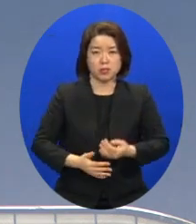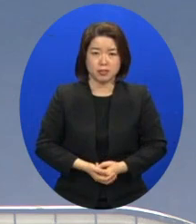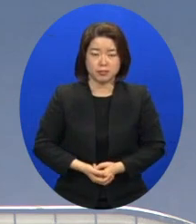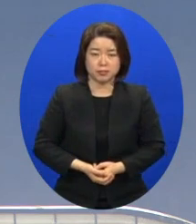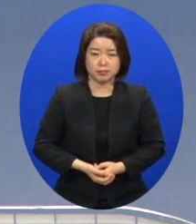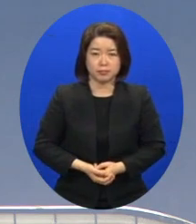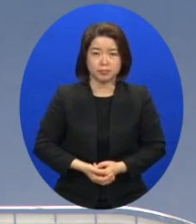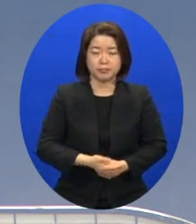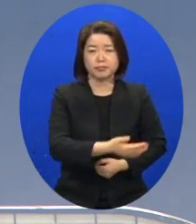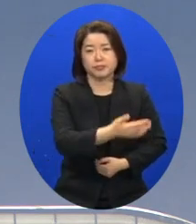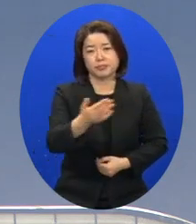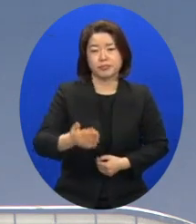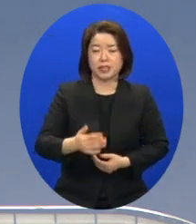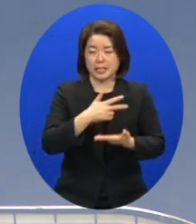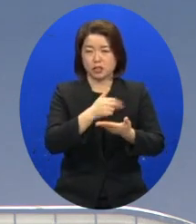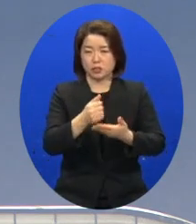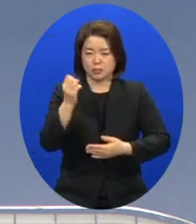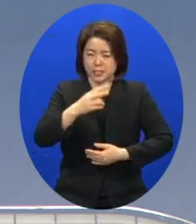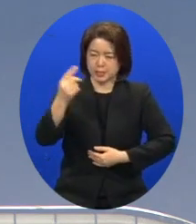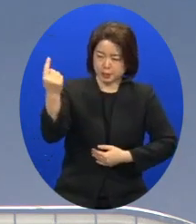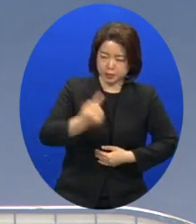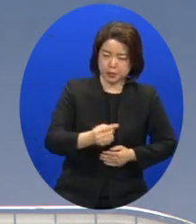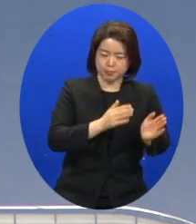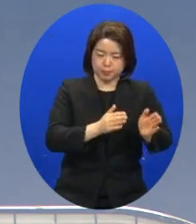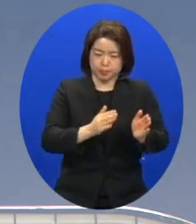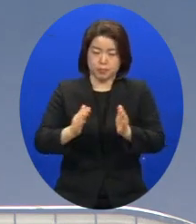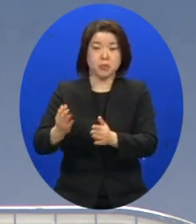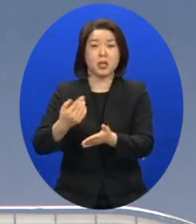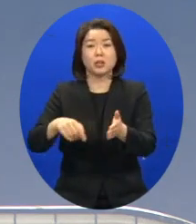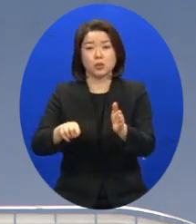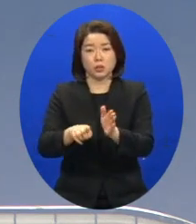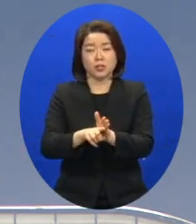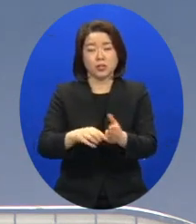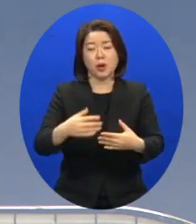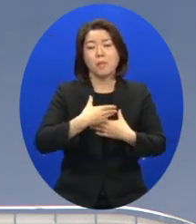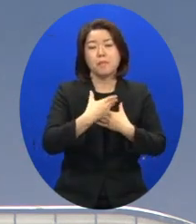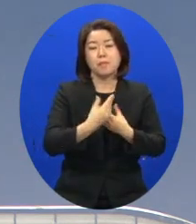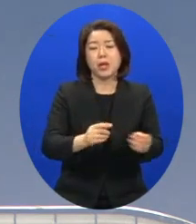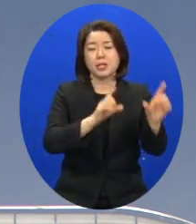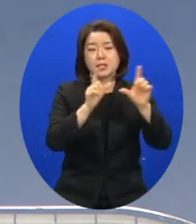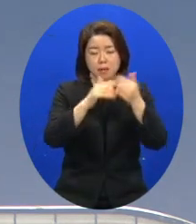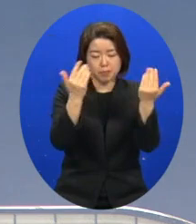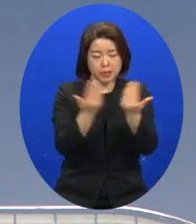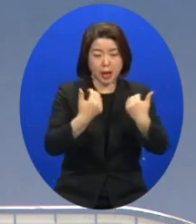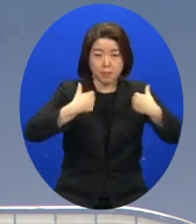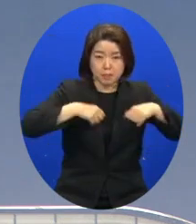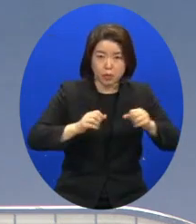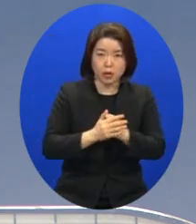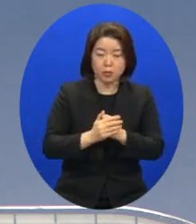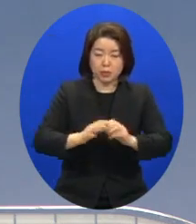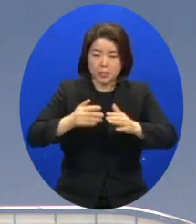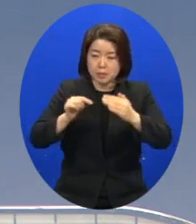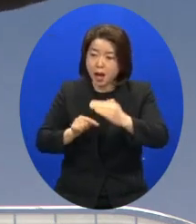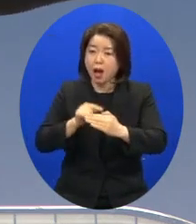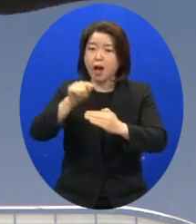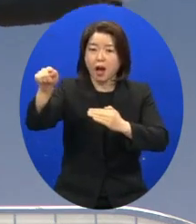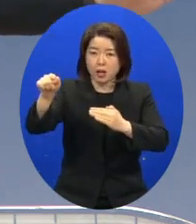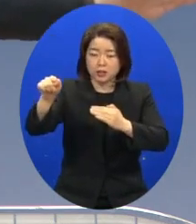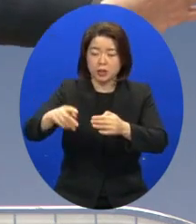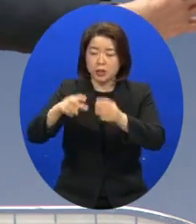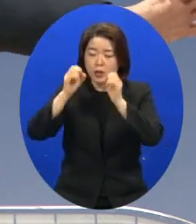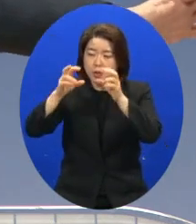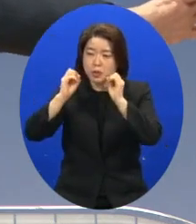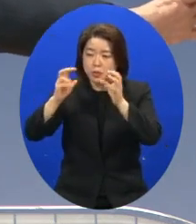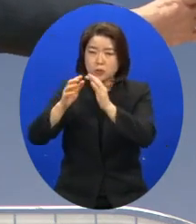여러분 주님의 재림을 준비하기 위해서 편안한 삶 다 포기하고 지금 해외로 나가 선교사님들이